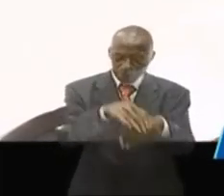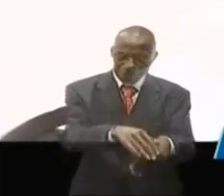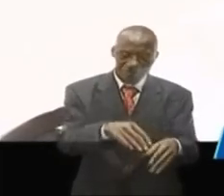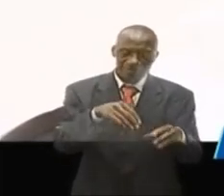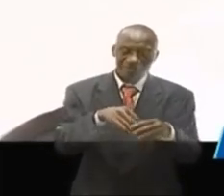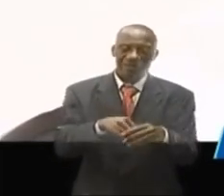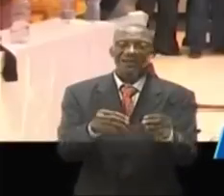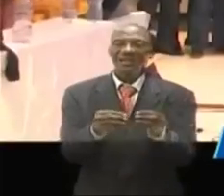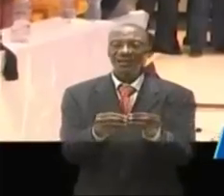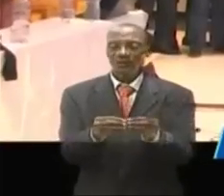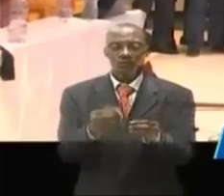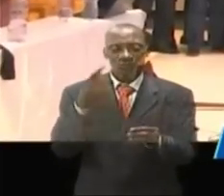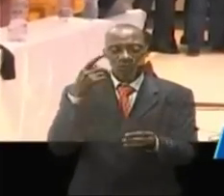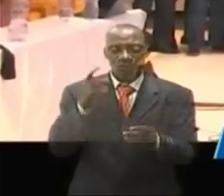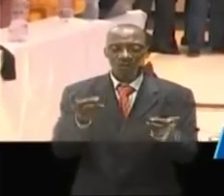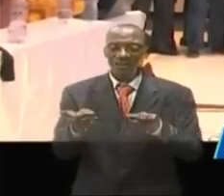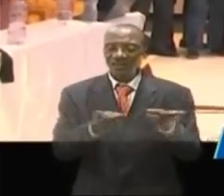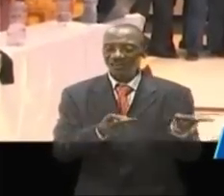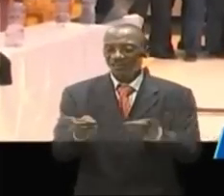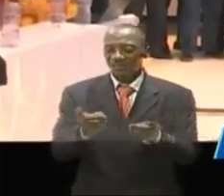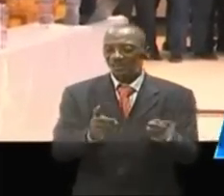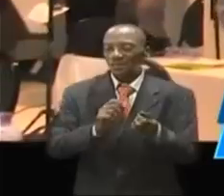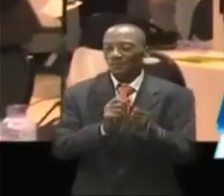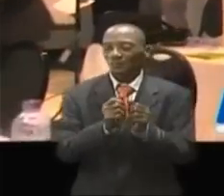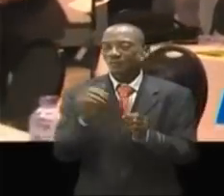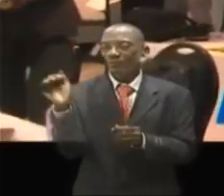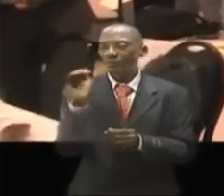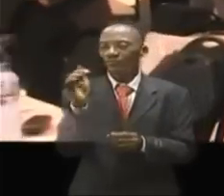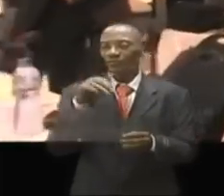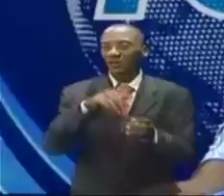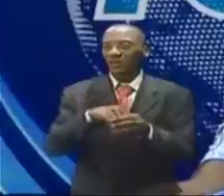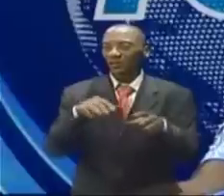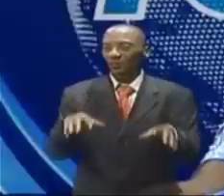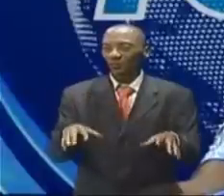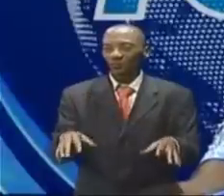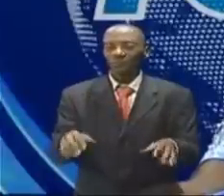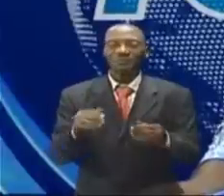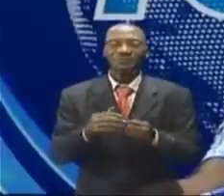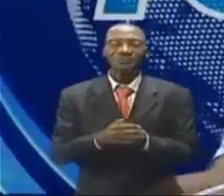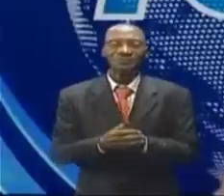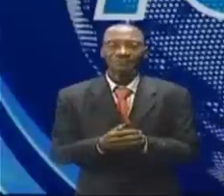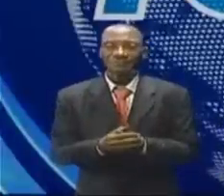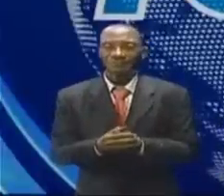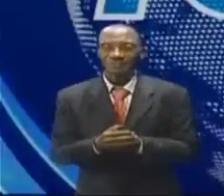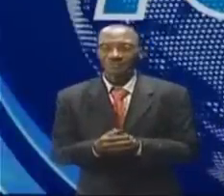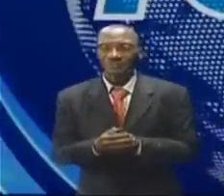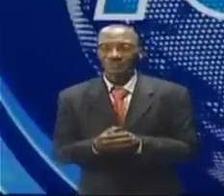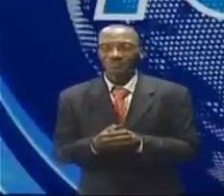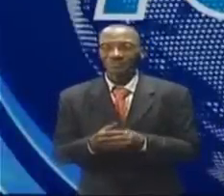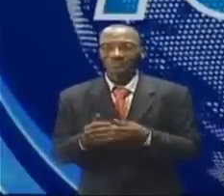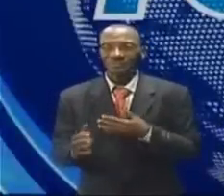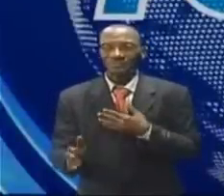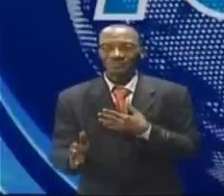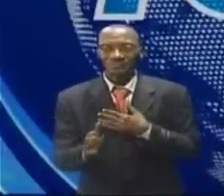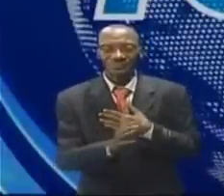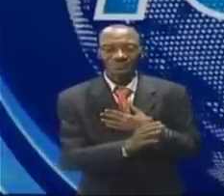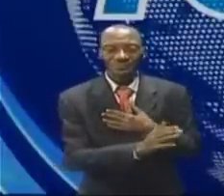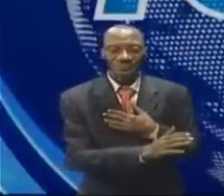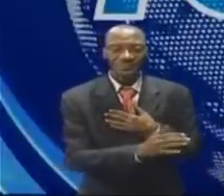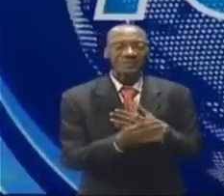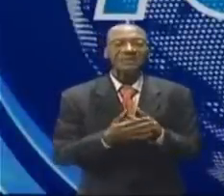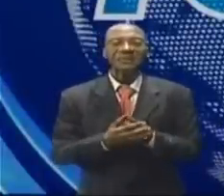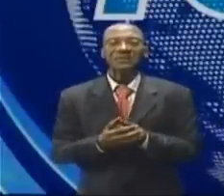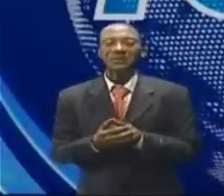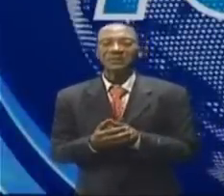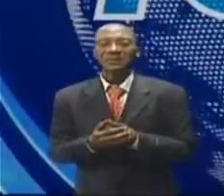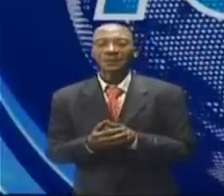sur la gestion durable des ressources forestières en République démocratique du Congo. Le Nzango, ce jeu de danse de terrain, de